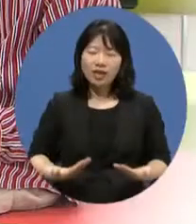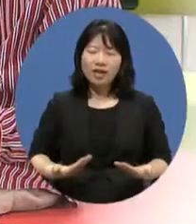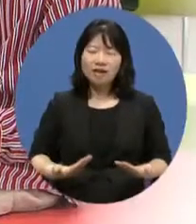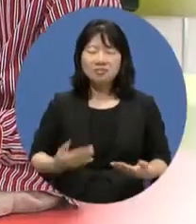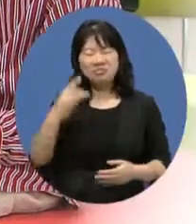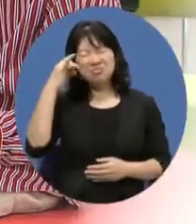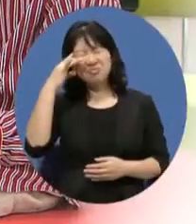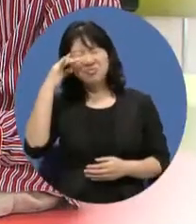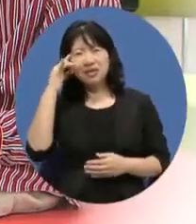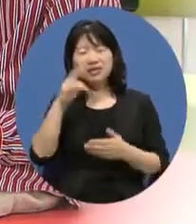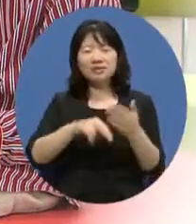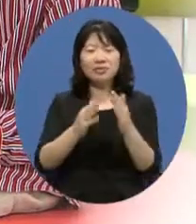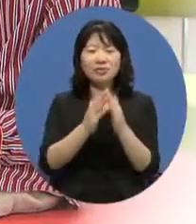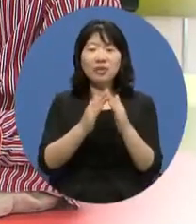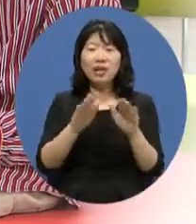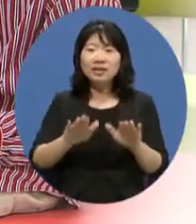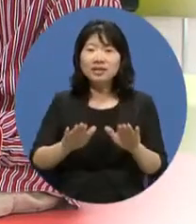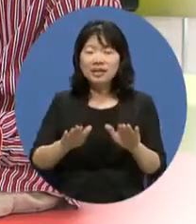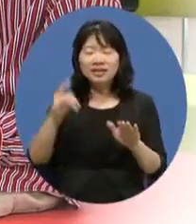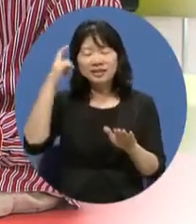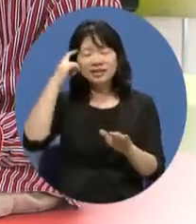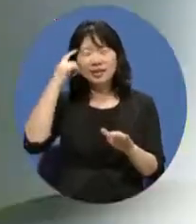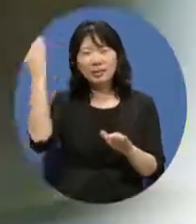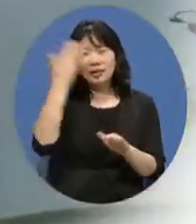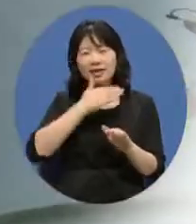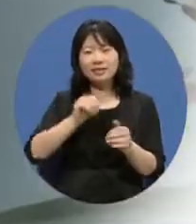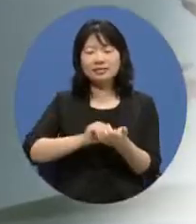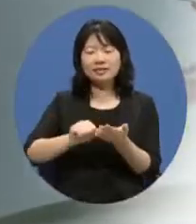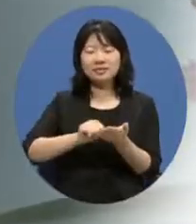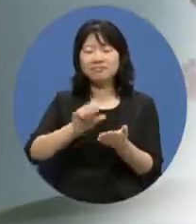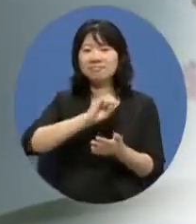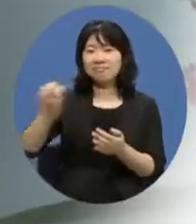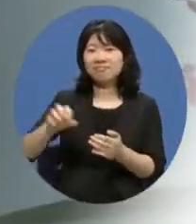도서관은 기억에서 말끔히 지워주세요.